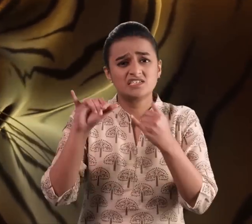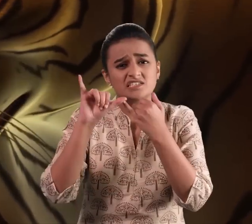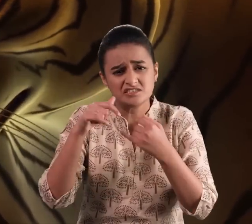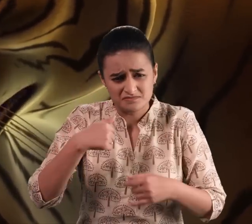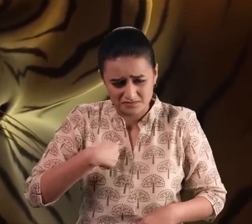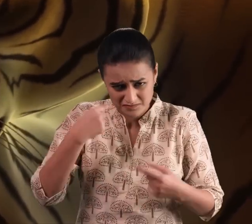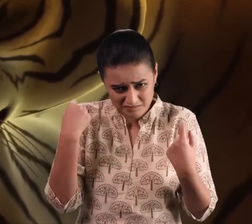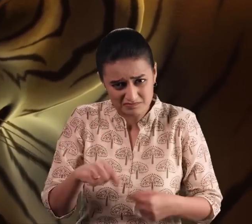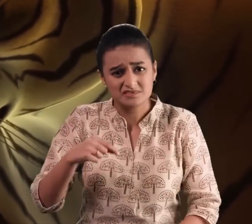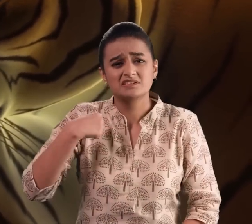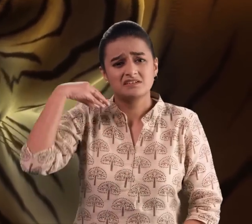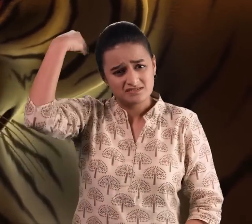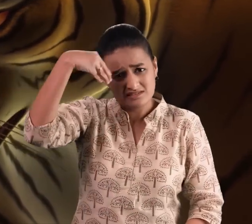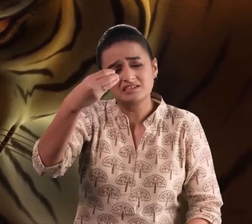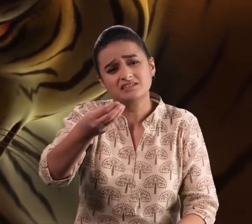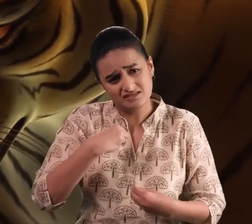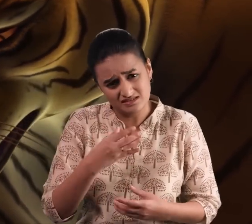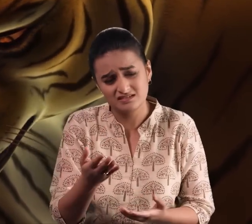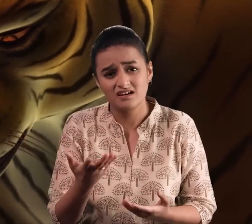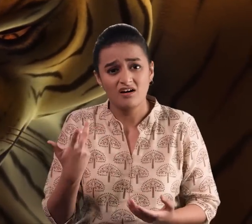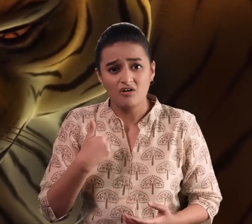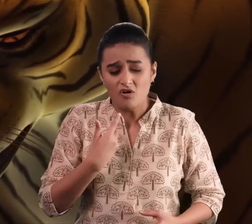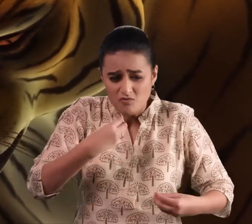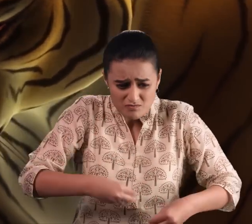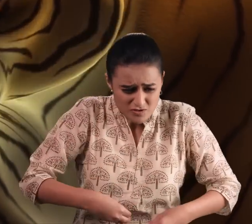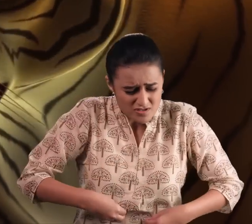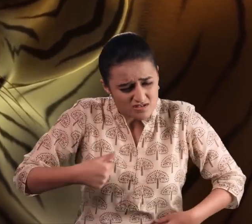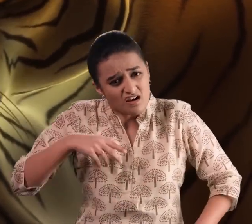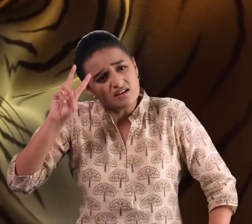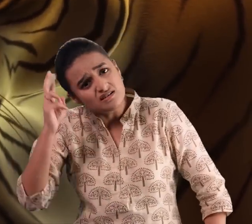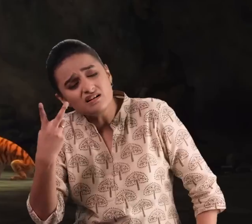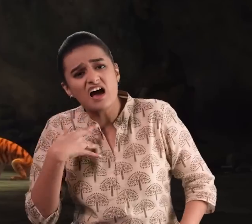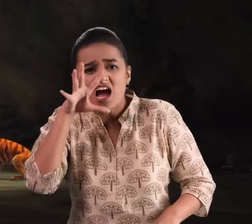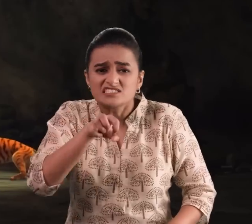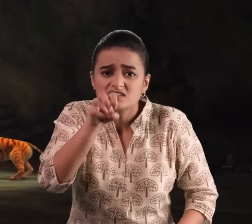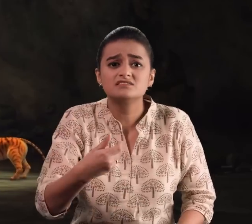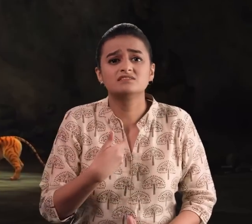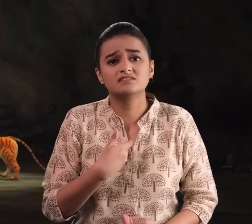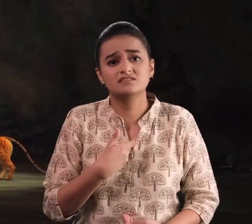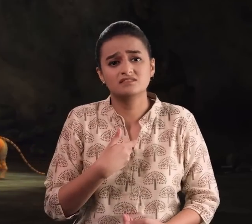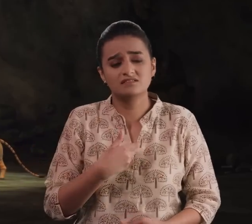मुझे क्षमा करे कृष्णा, मुझसे भूल हो गई, मैं भूख से अंधा हो गया था।